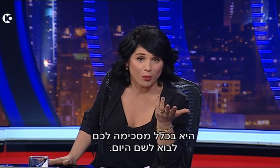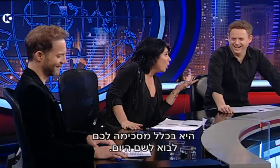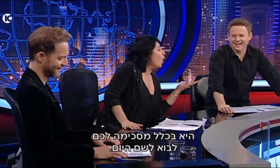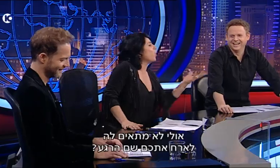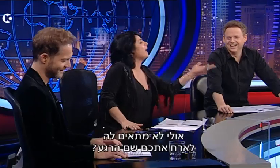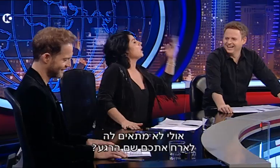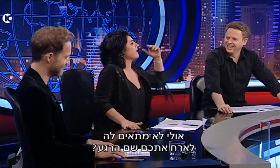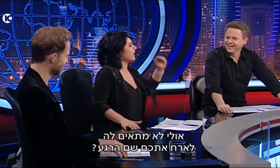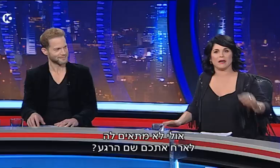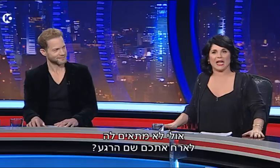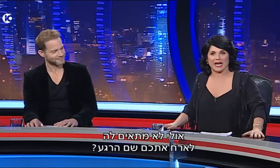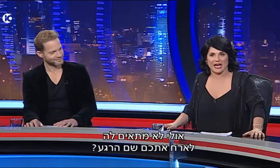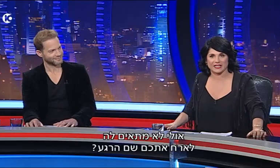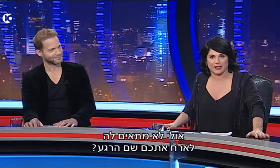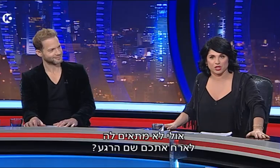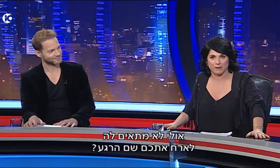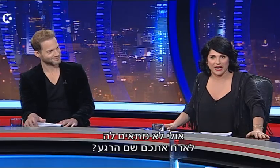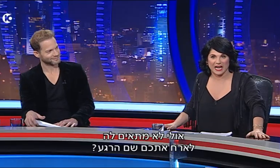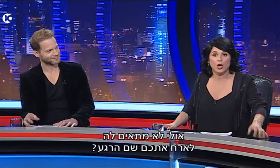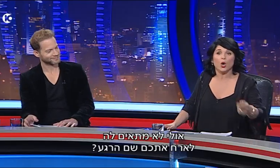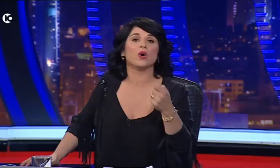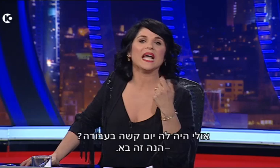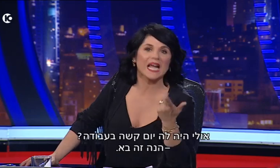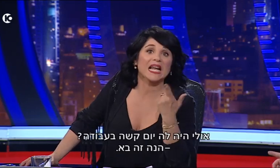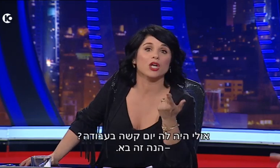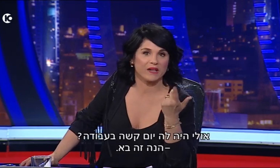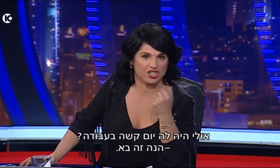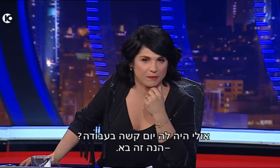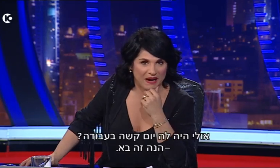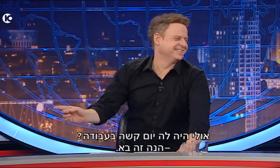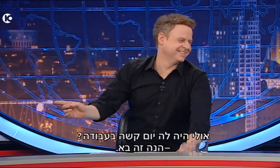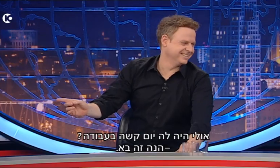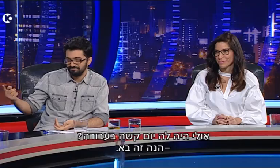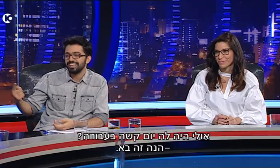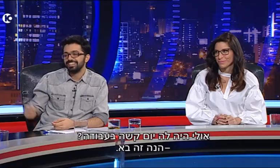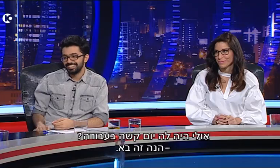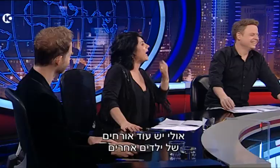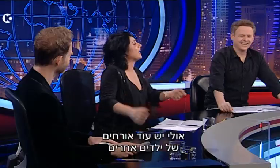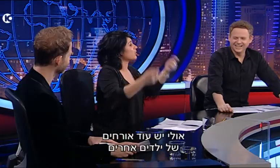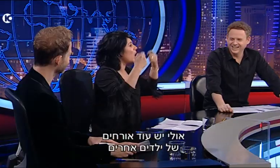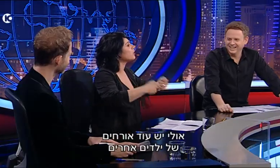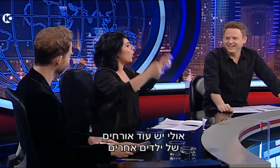לשם היום. אולי לא מתאים לה לארח אתכם שם הרגע. אולי היה לה יום קשה בעבודה.